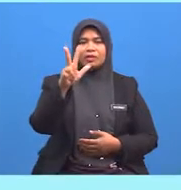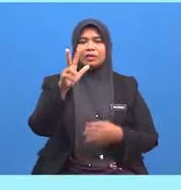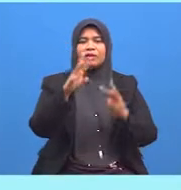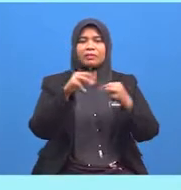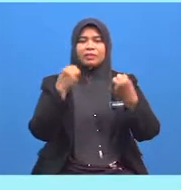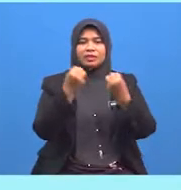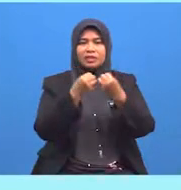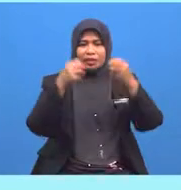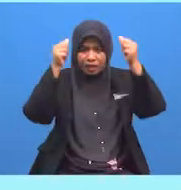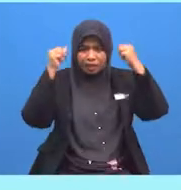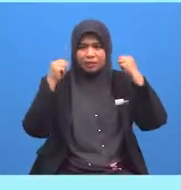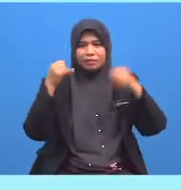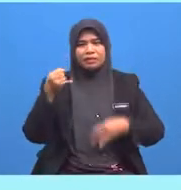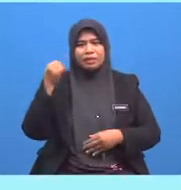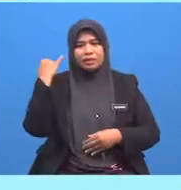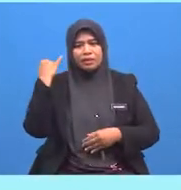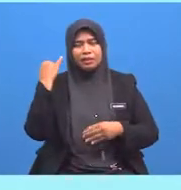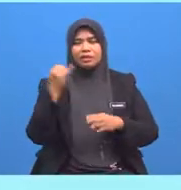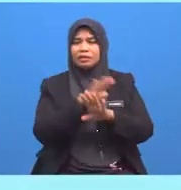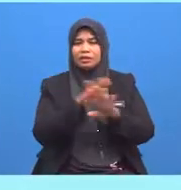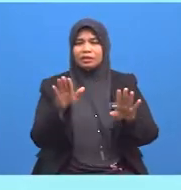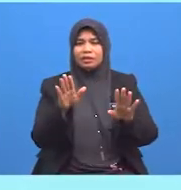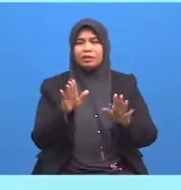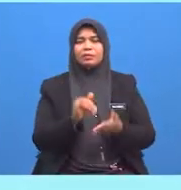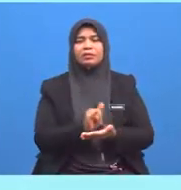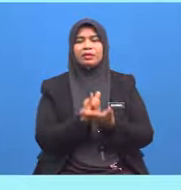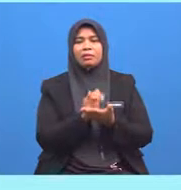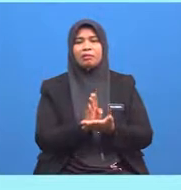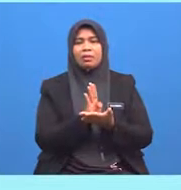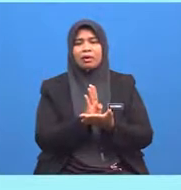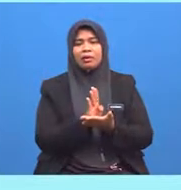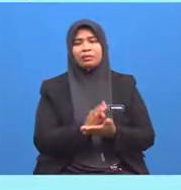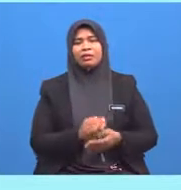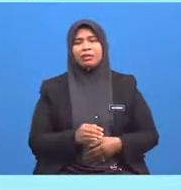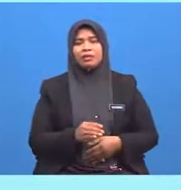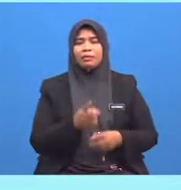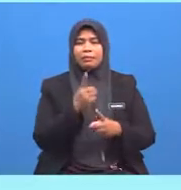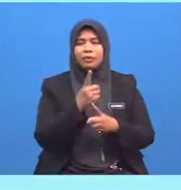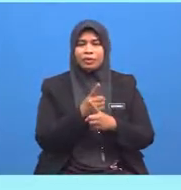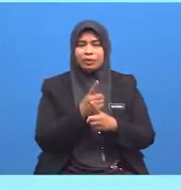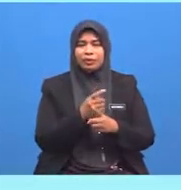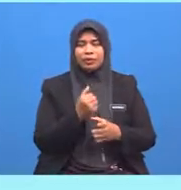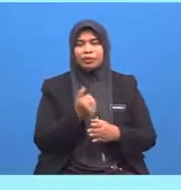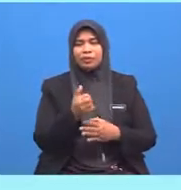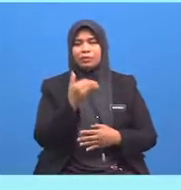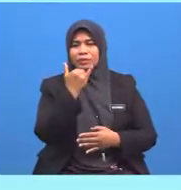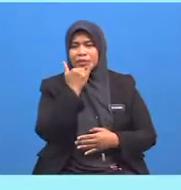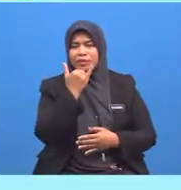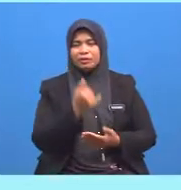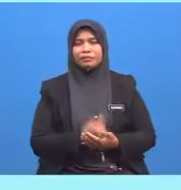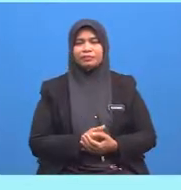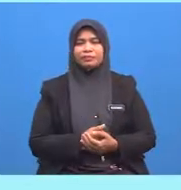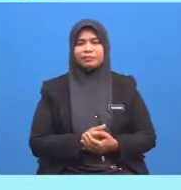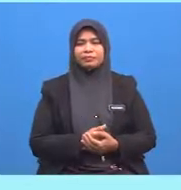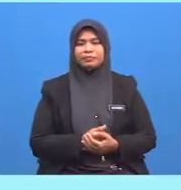masyarakat Arab jahiliyah tidak menyebar berhasil betul atau salah kamu